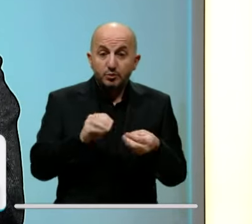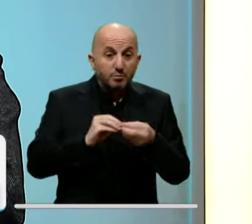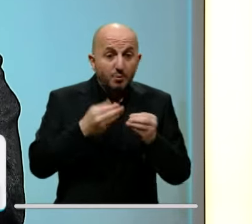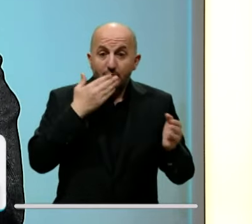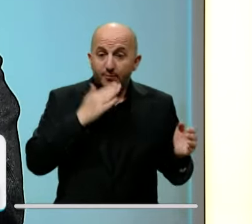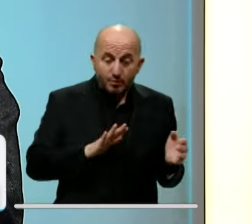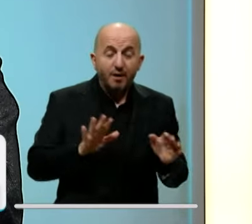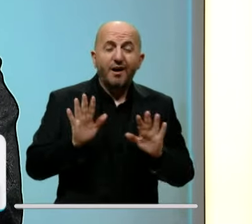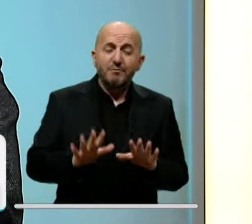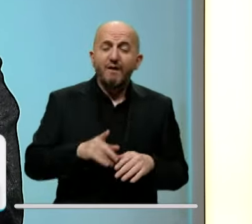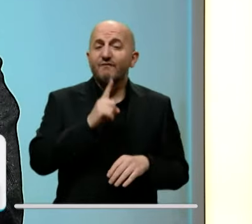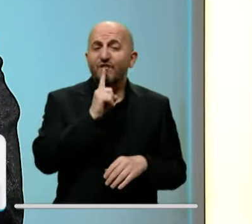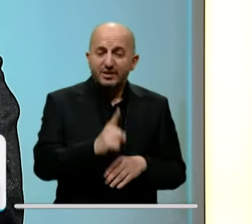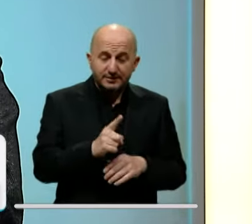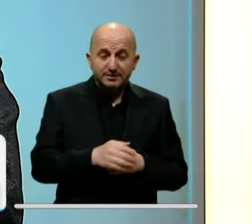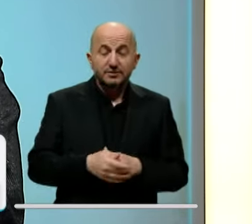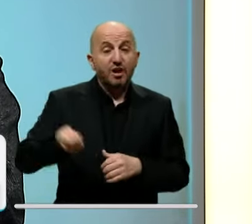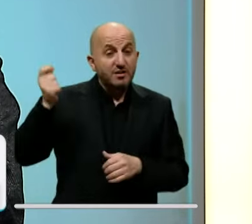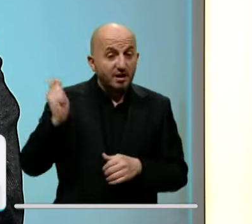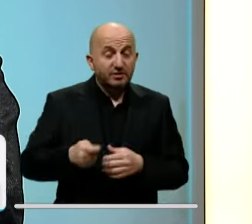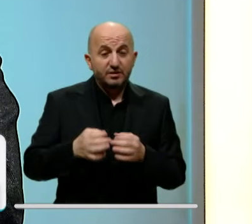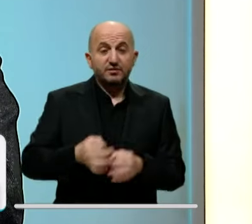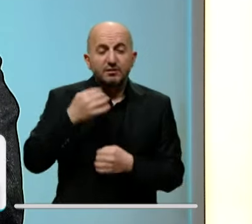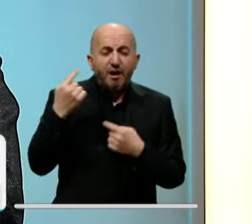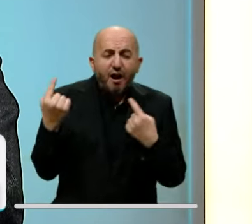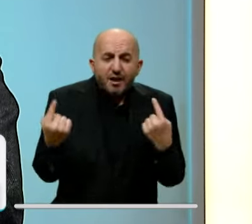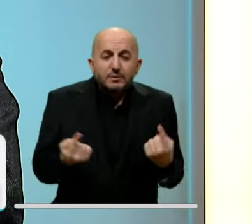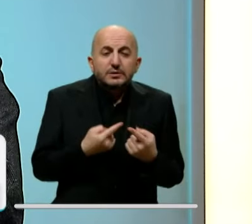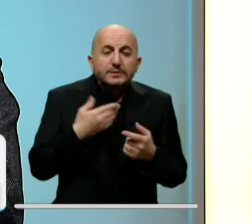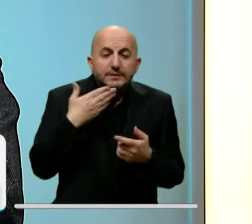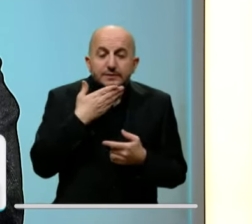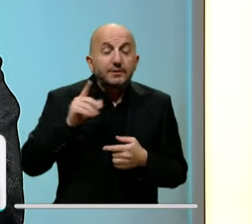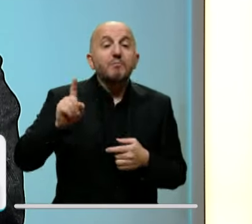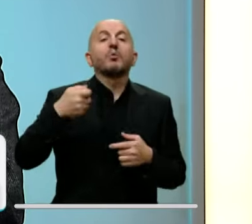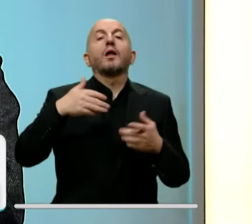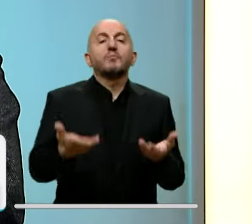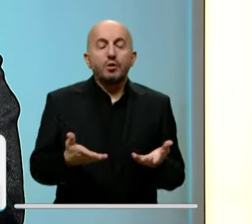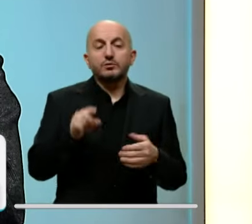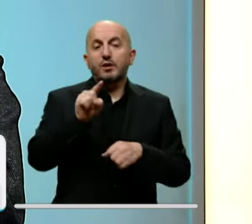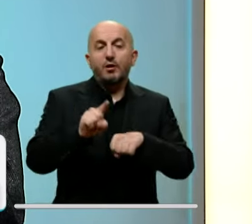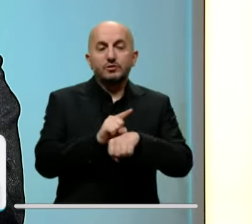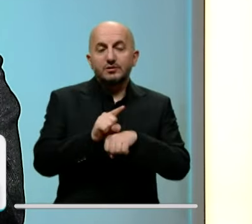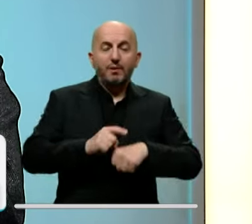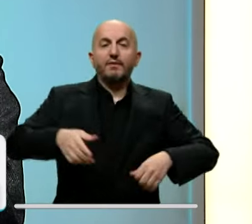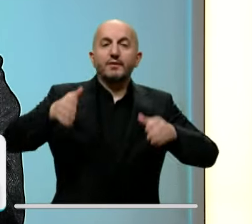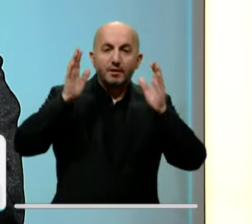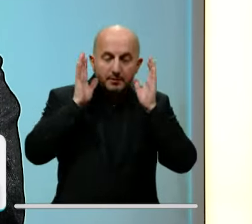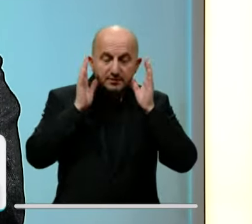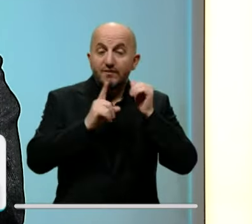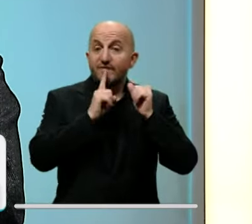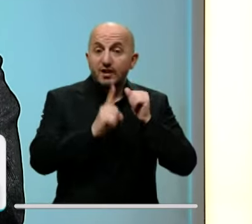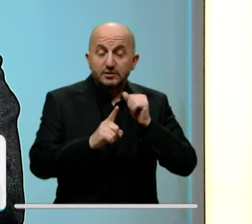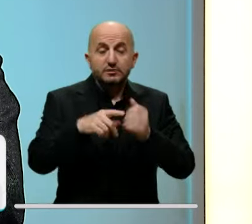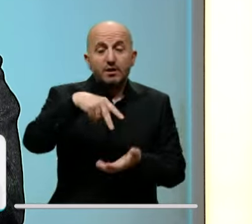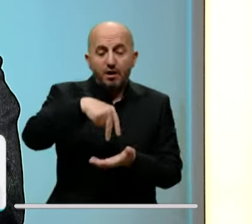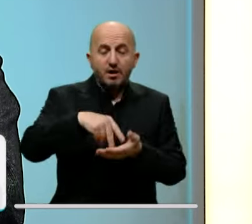yok ama farzını da gerçekten kişi herhangi bir şekilde imkan bulamıyorsa o zaman namazının farzını